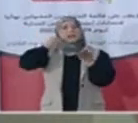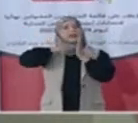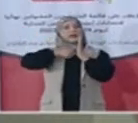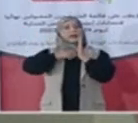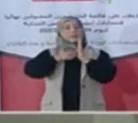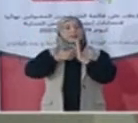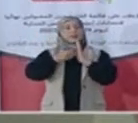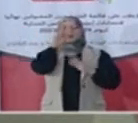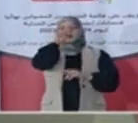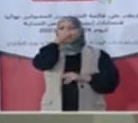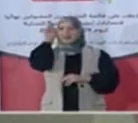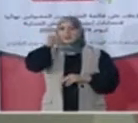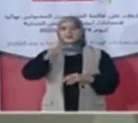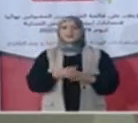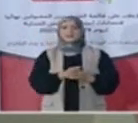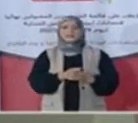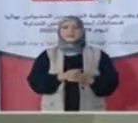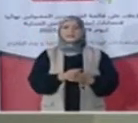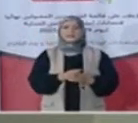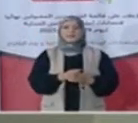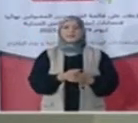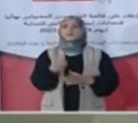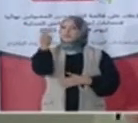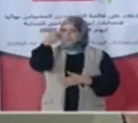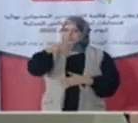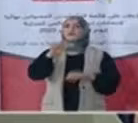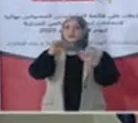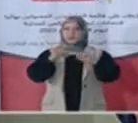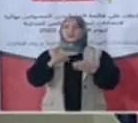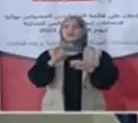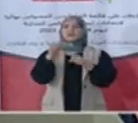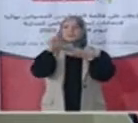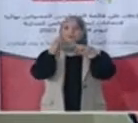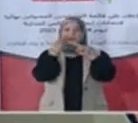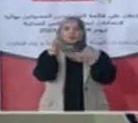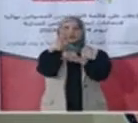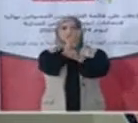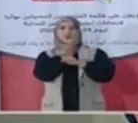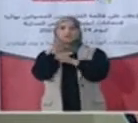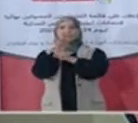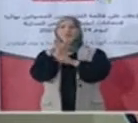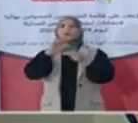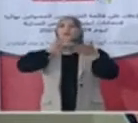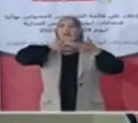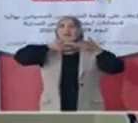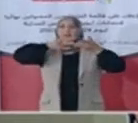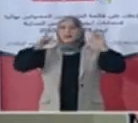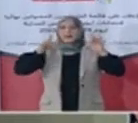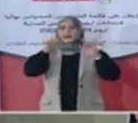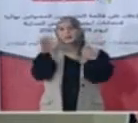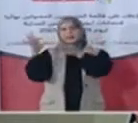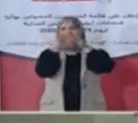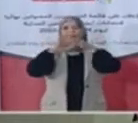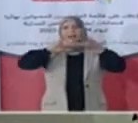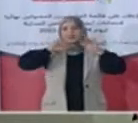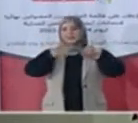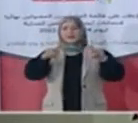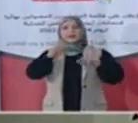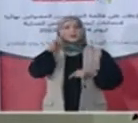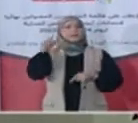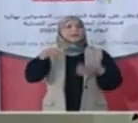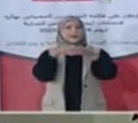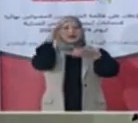دياز، وأيضا عبر إمكانية التحيين عن بعد بموقع توانسة.إيزي.تيان،